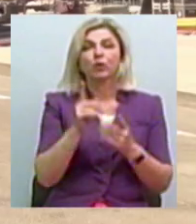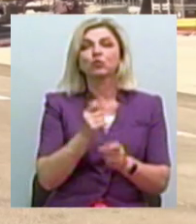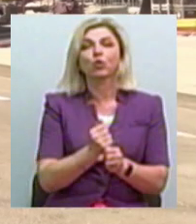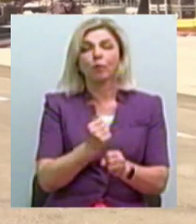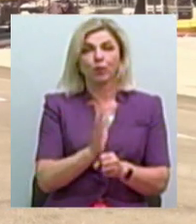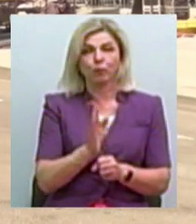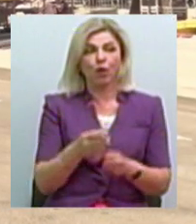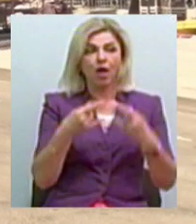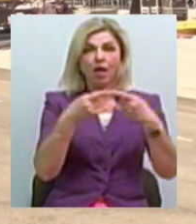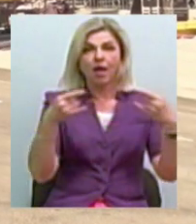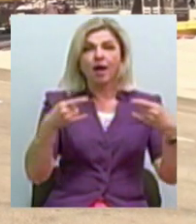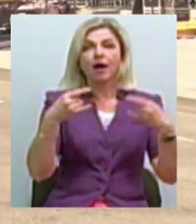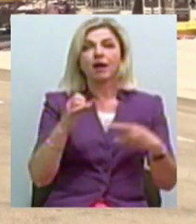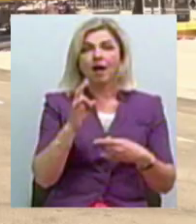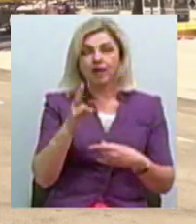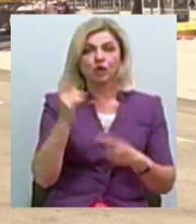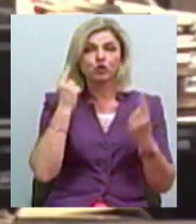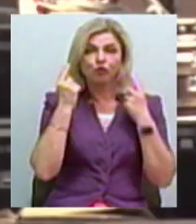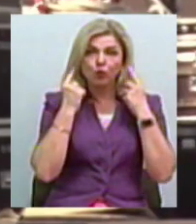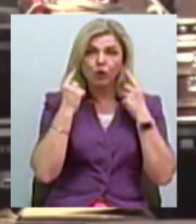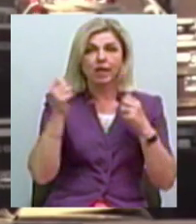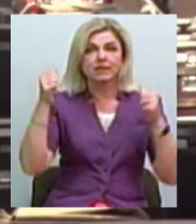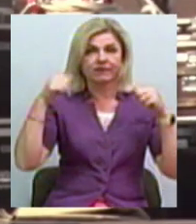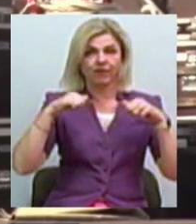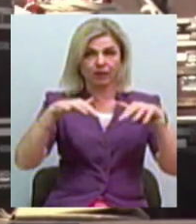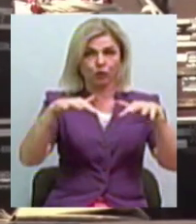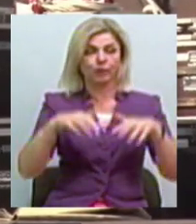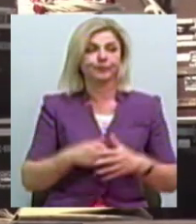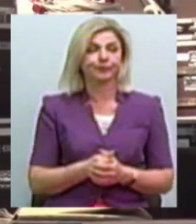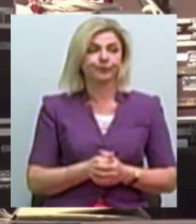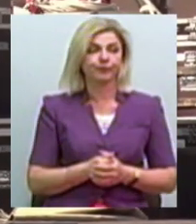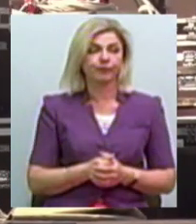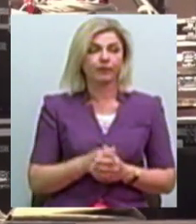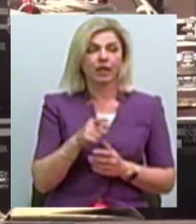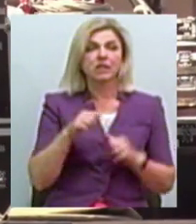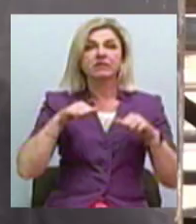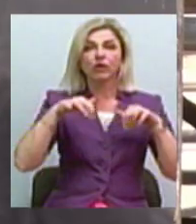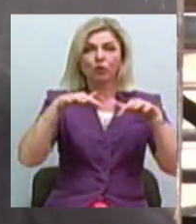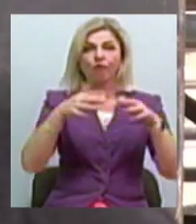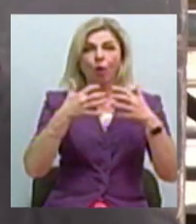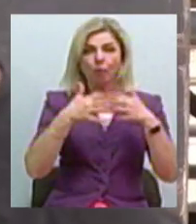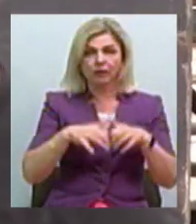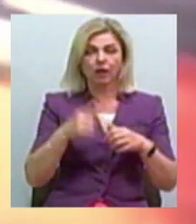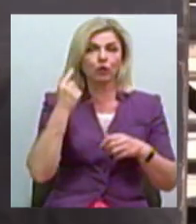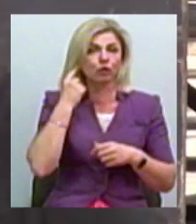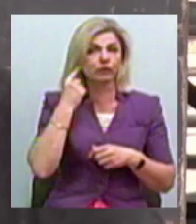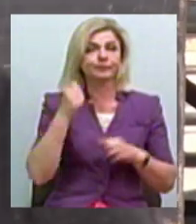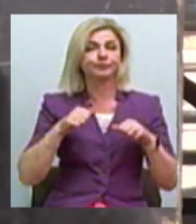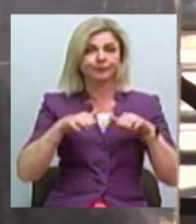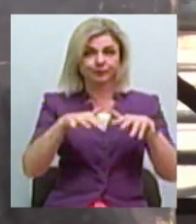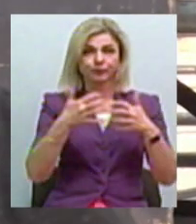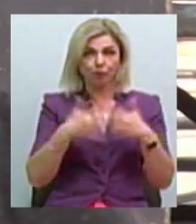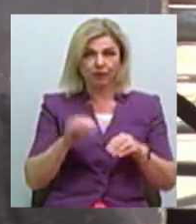займаєтесь? Екрани, звук, світло. Ну, ще будуть кришу піднімати, там вішати світове обладнання, звукове обладнання будуть вішати на